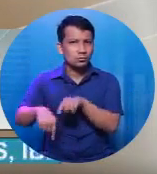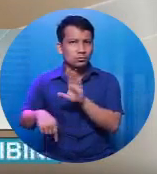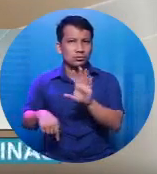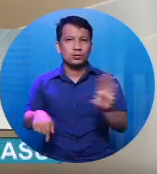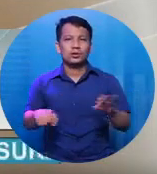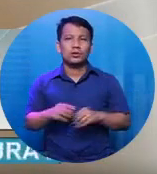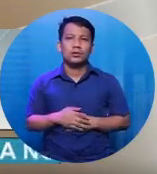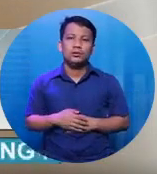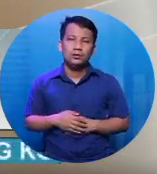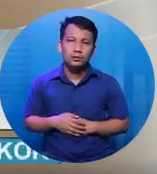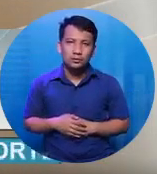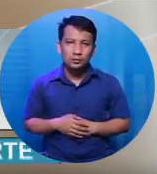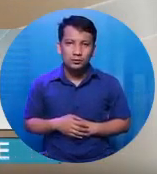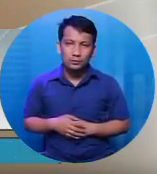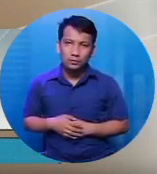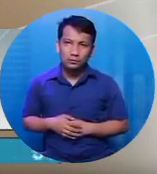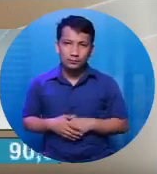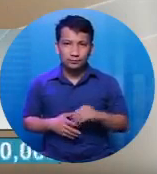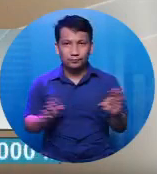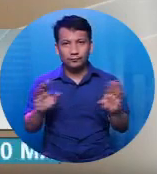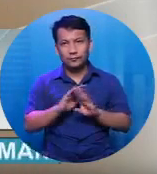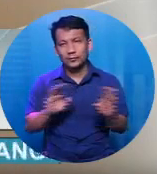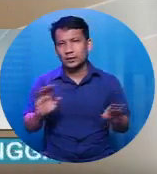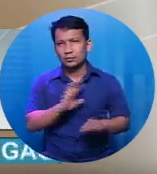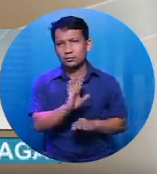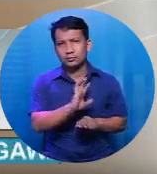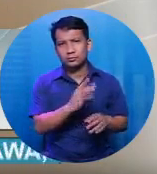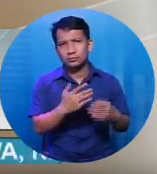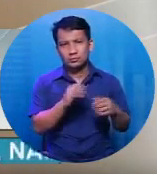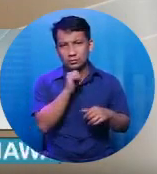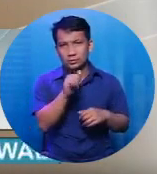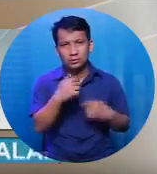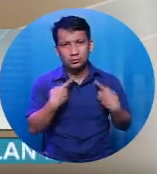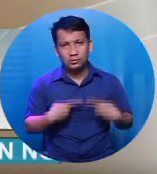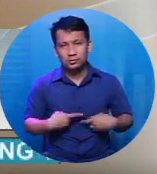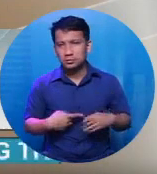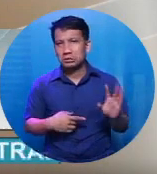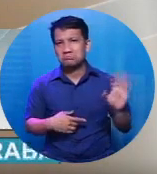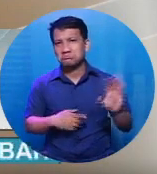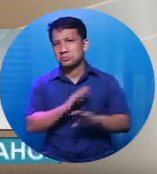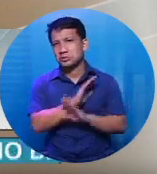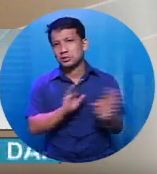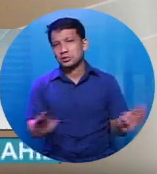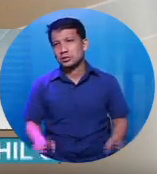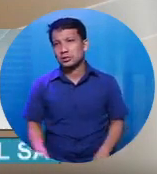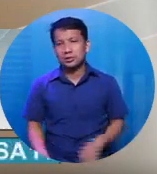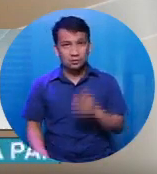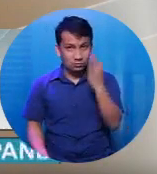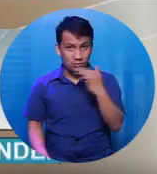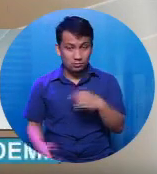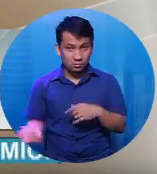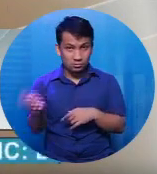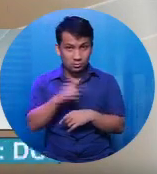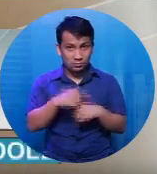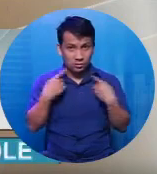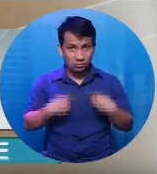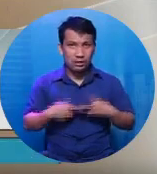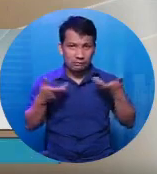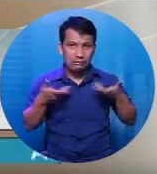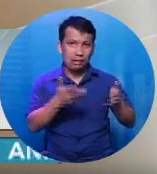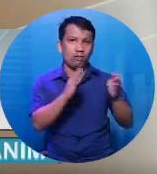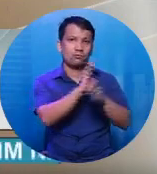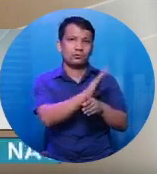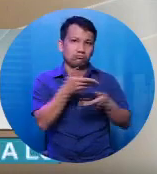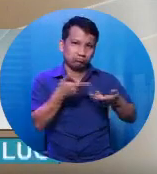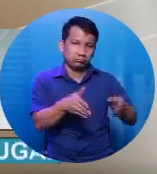Ayun na nga po yung sinabi ko sa kanya yung babae, sir, yung tropa ko. Huwag mong isuot yan, sabi ko. Ah, hindi. Kaya sinuot ng katropa mo yun dahil pinasuot mo.